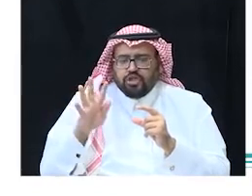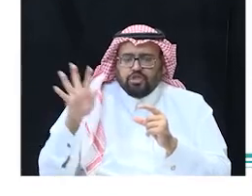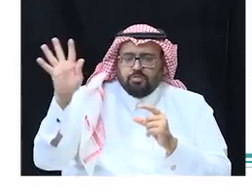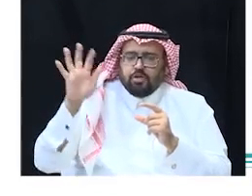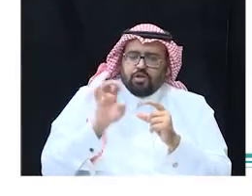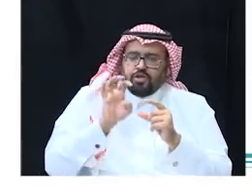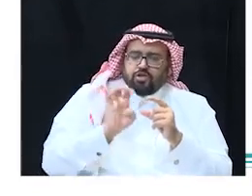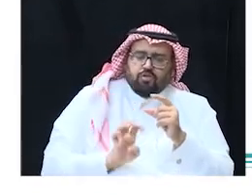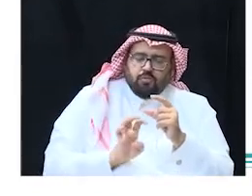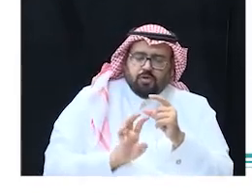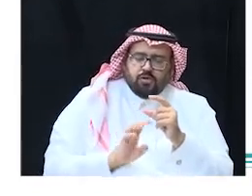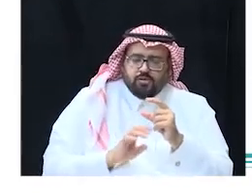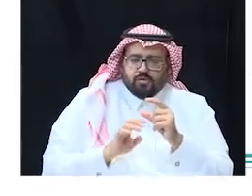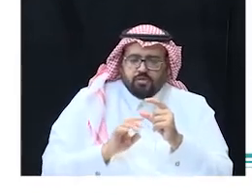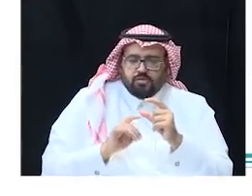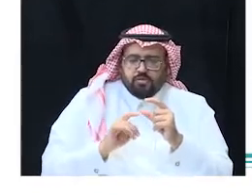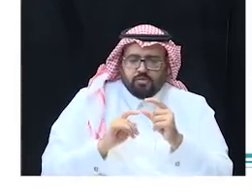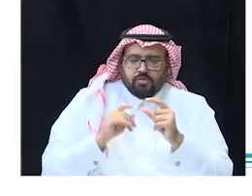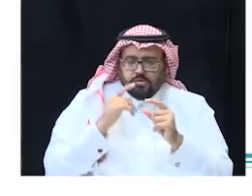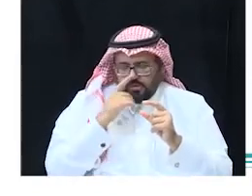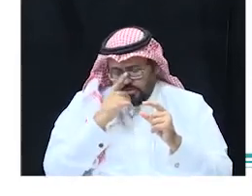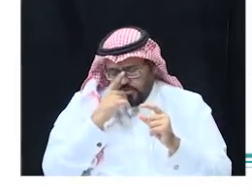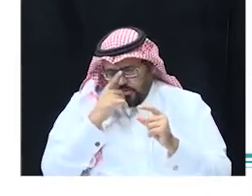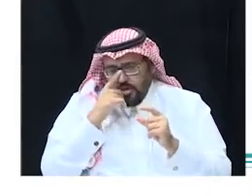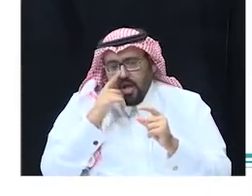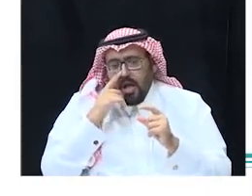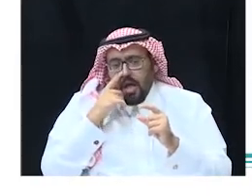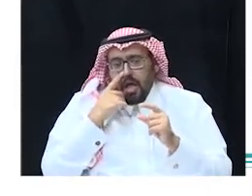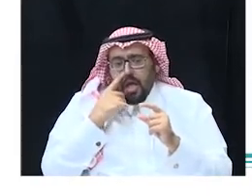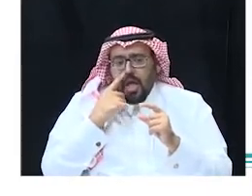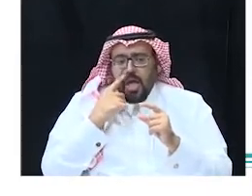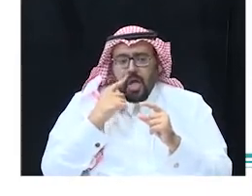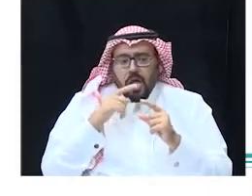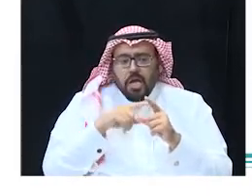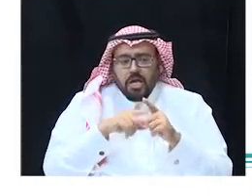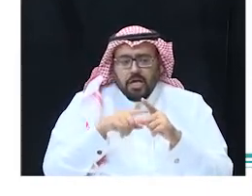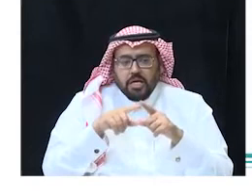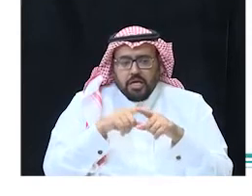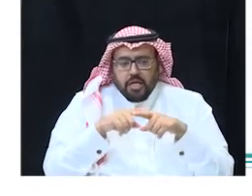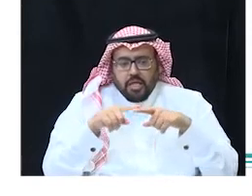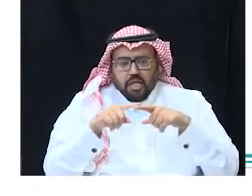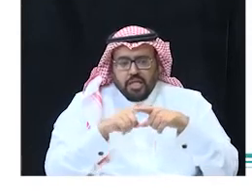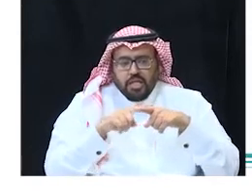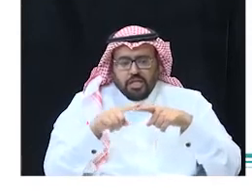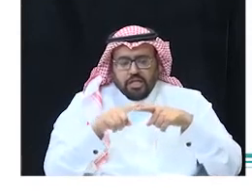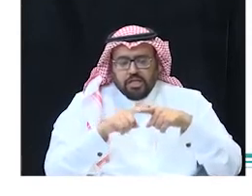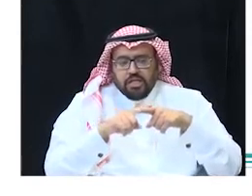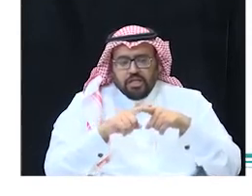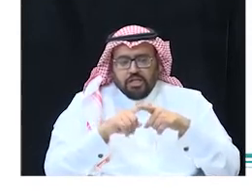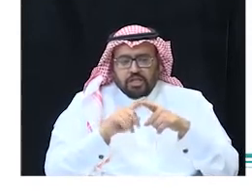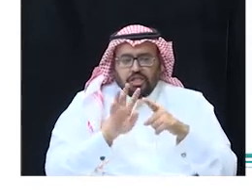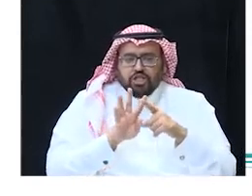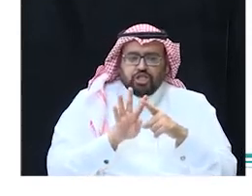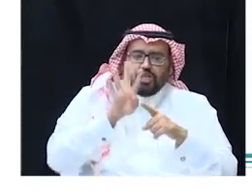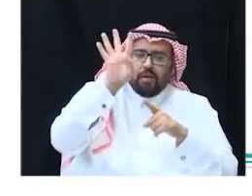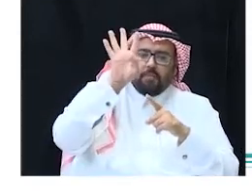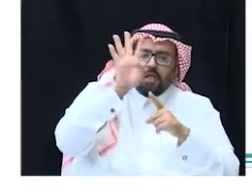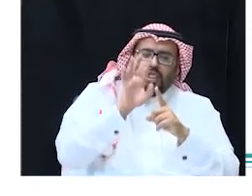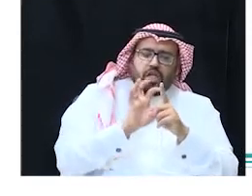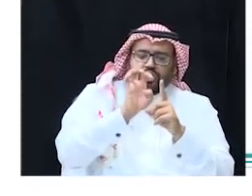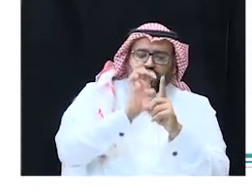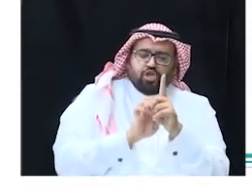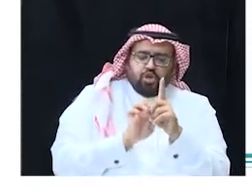ولكل مغناطيس قطب شمالي وآخر جنوبي. طيب ما عندنا احنا مغناطيس هسه، ما ورطتنا. هذه المغناطيس قدامنا، هذا